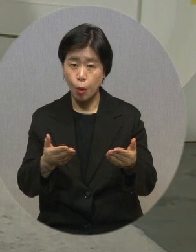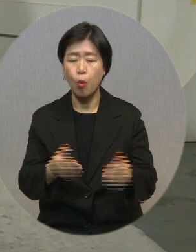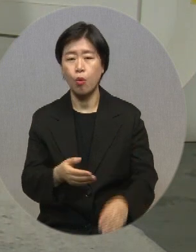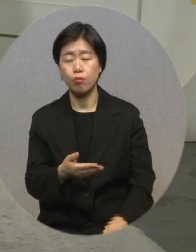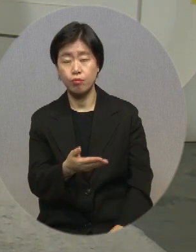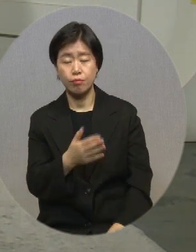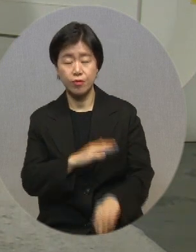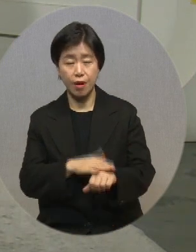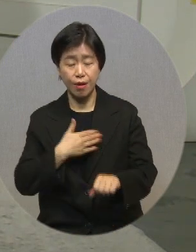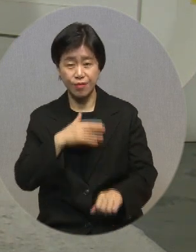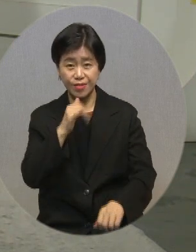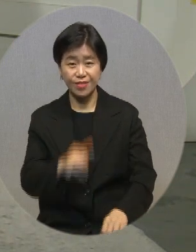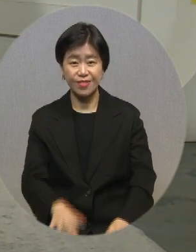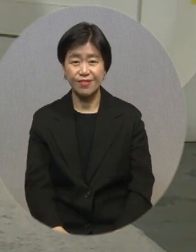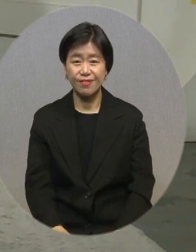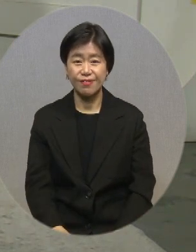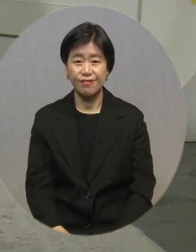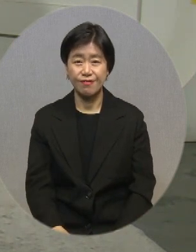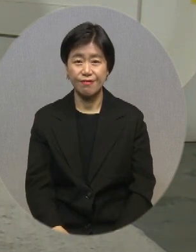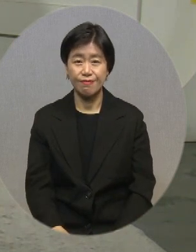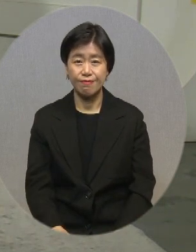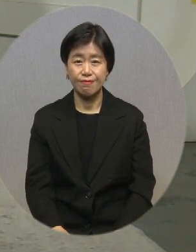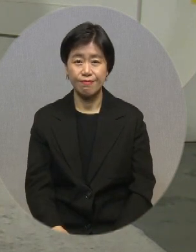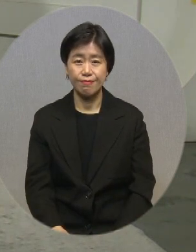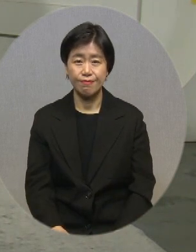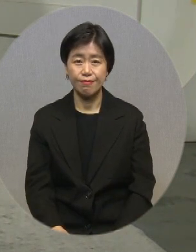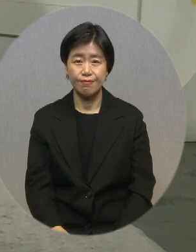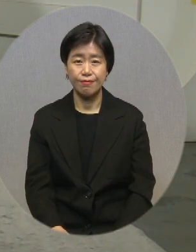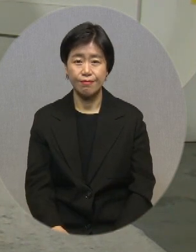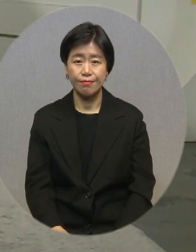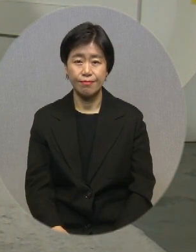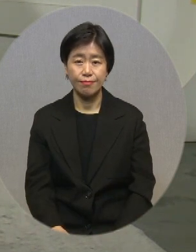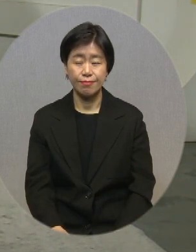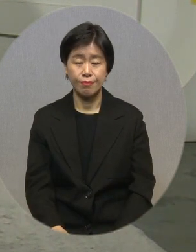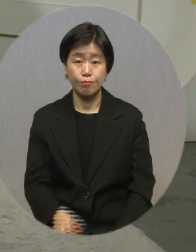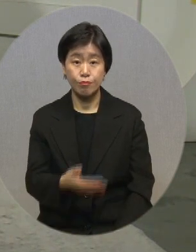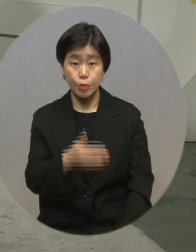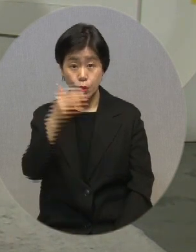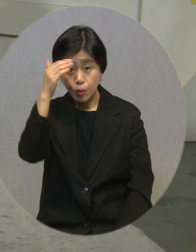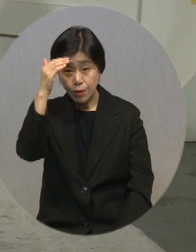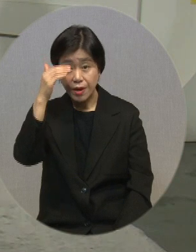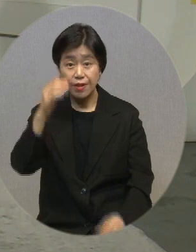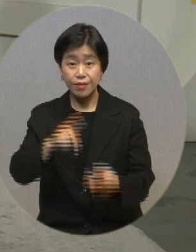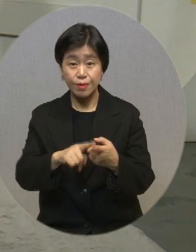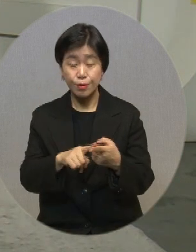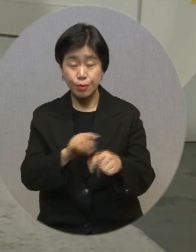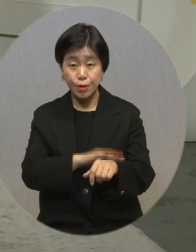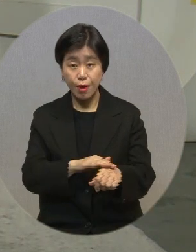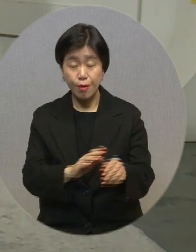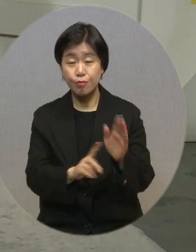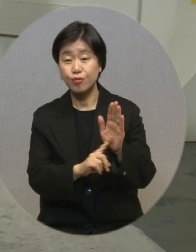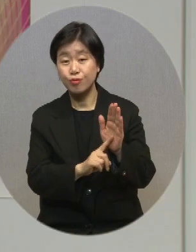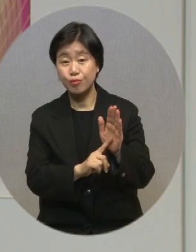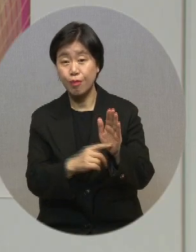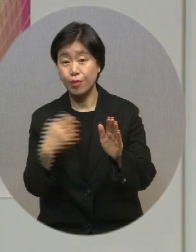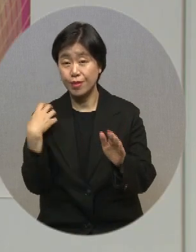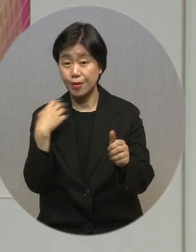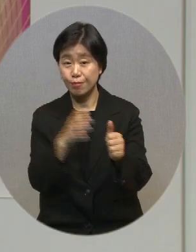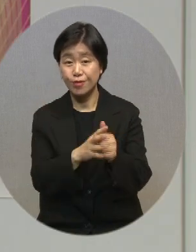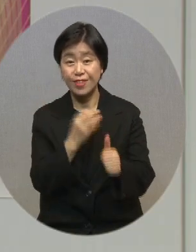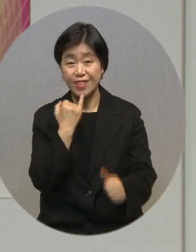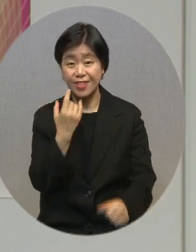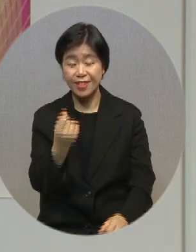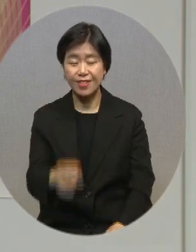어이. 네. 아, 잘 알고 계시네요. 관광 전도사도 하셨으면 되겠어. 예. 네,